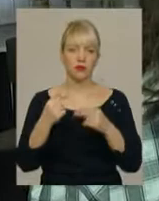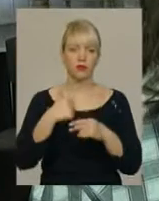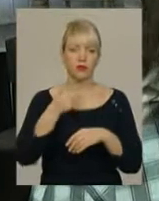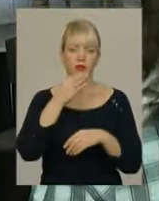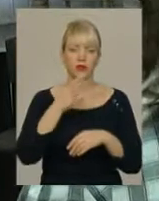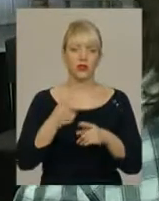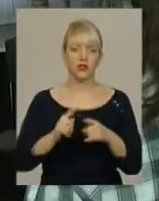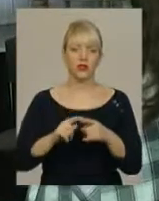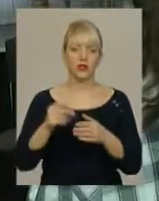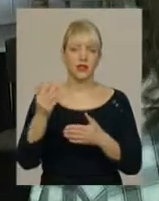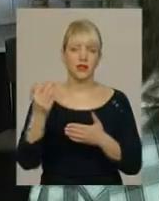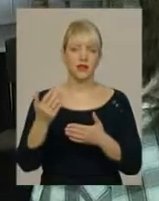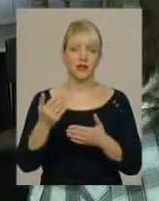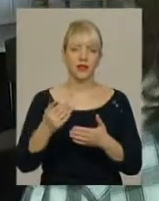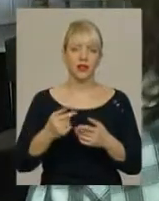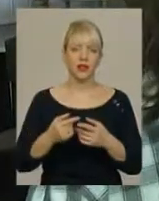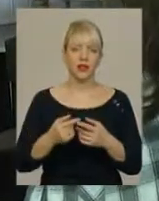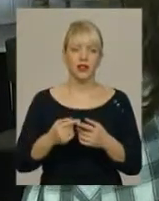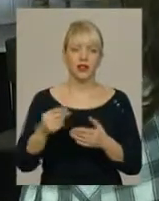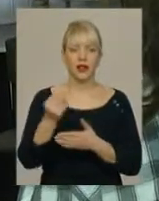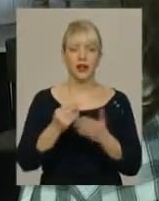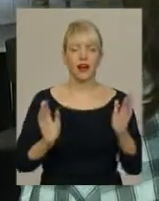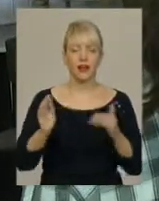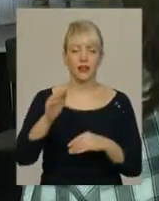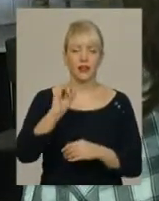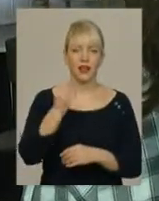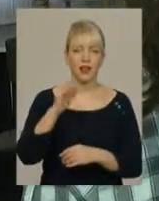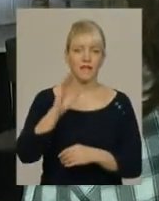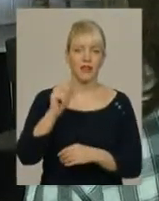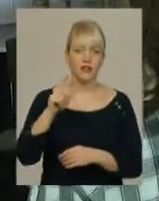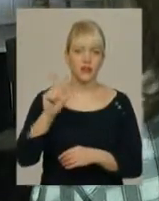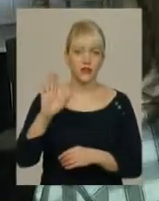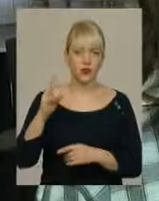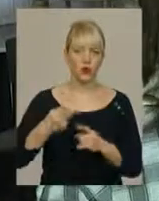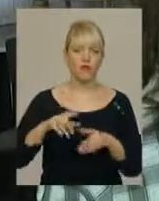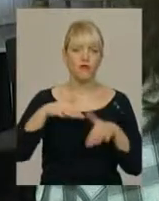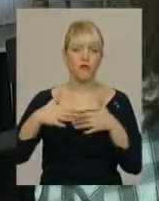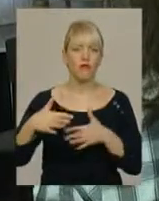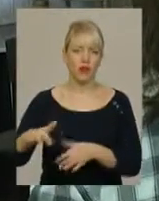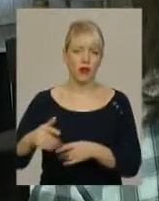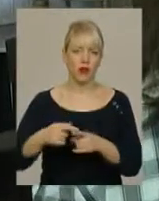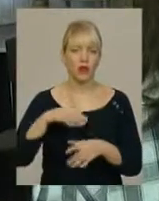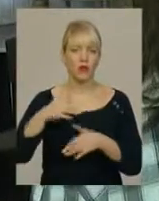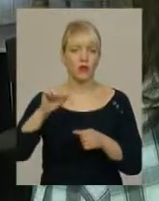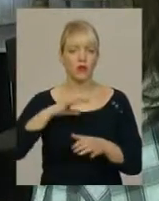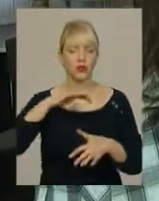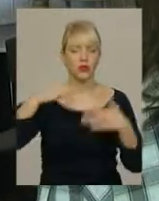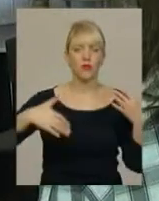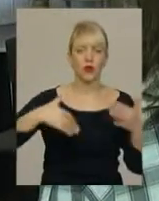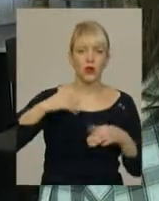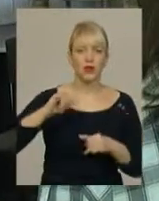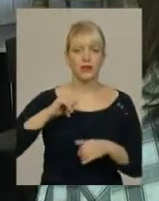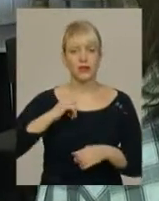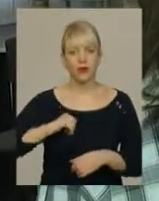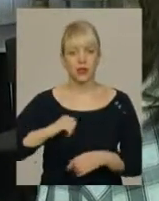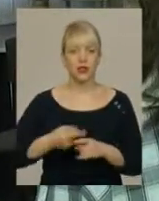картини Айвазовського, море, ця стихія, ця море, воно таке, здається, бурхливе, а в той час може бути спокійним. І воно